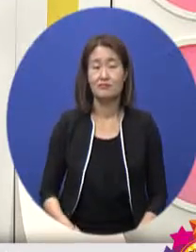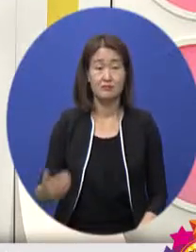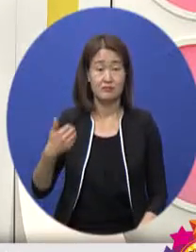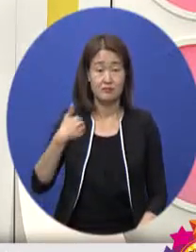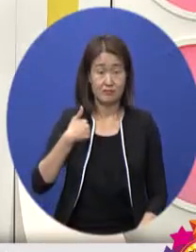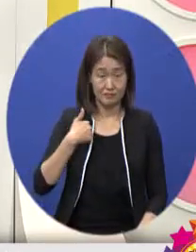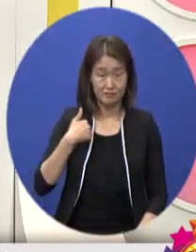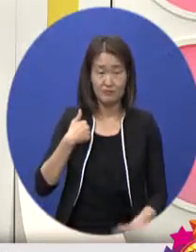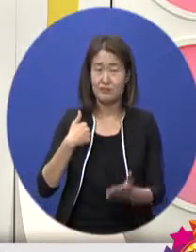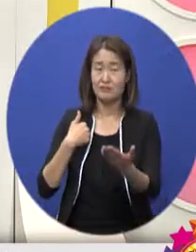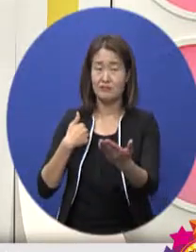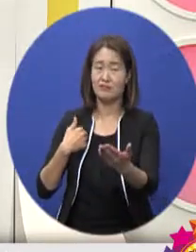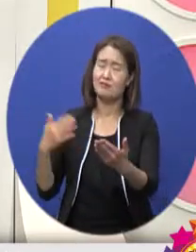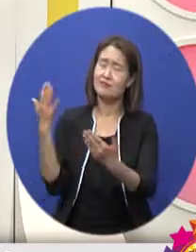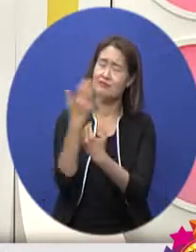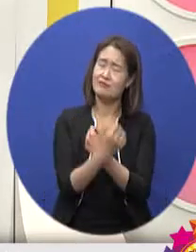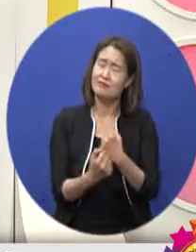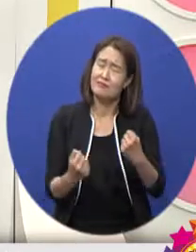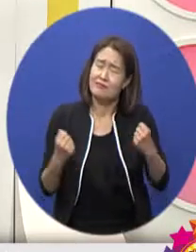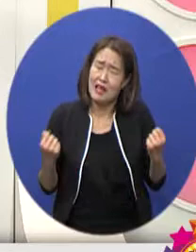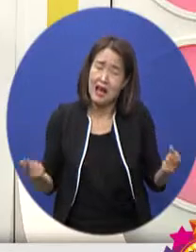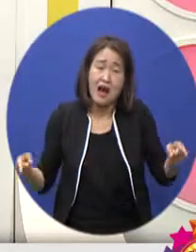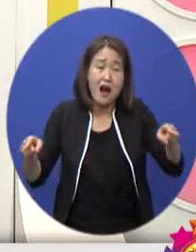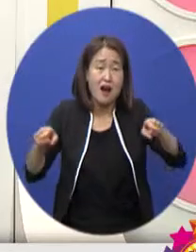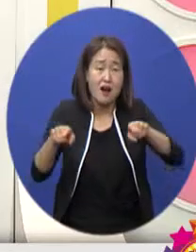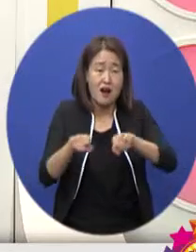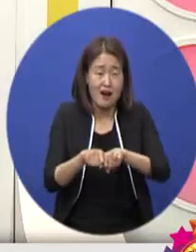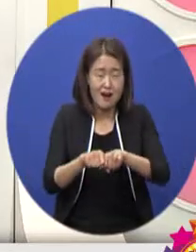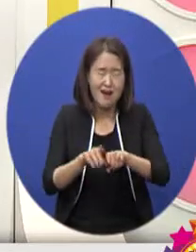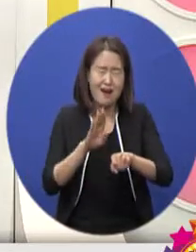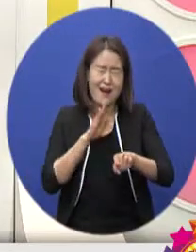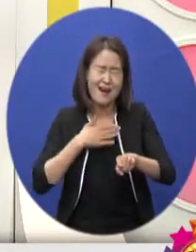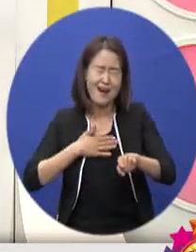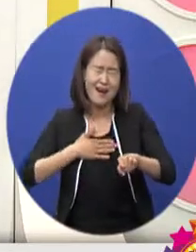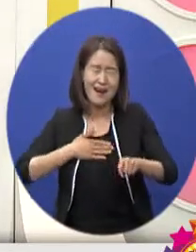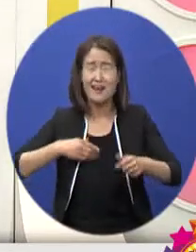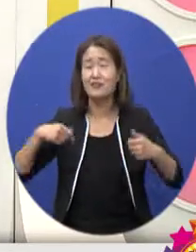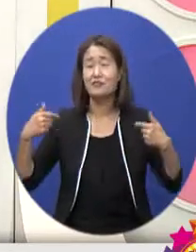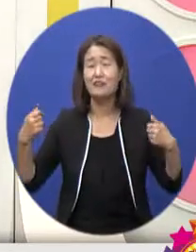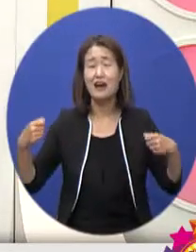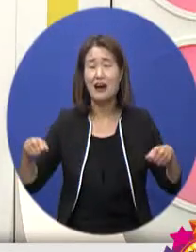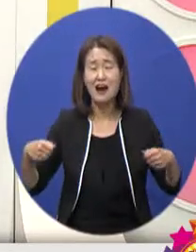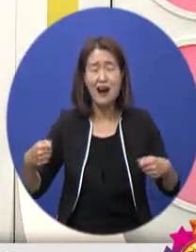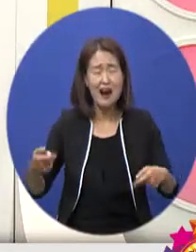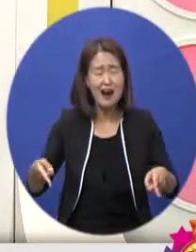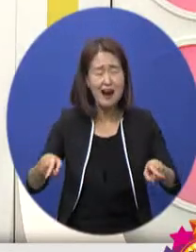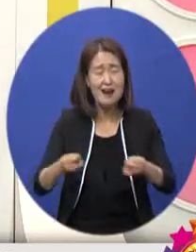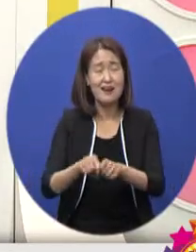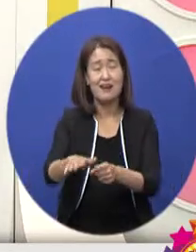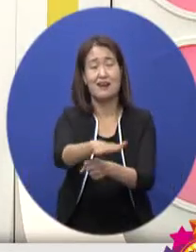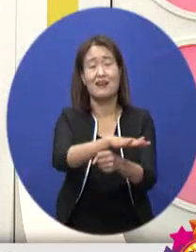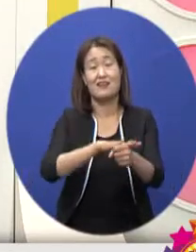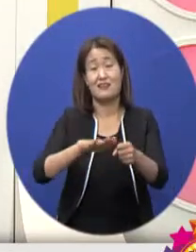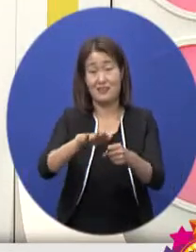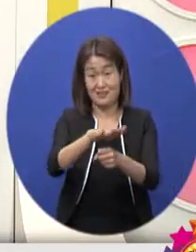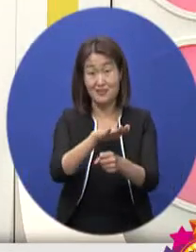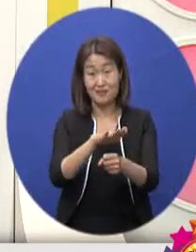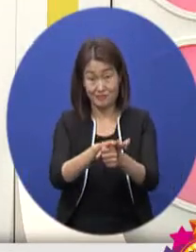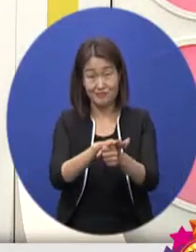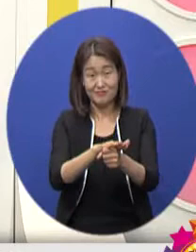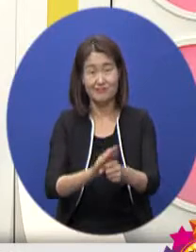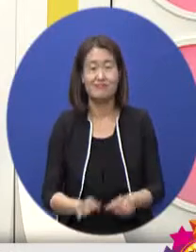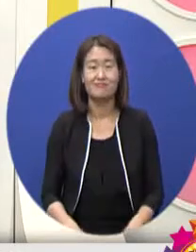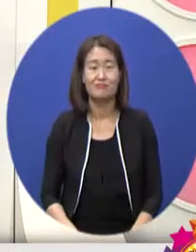나 그대랑 건강하면서 둥그랑이 사랑하자고